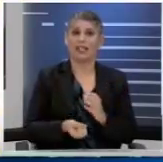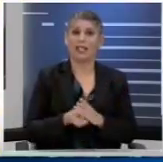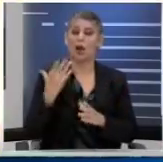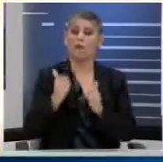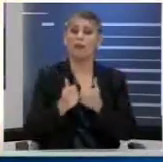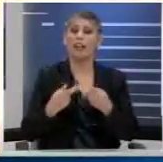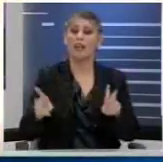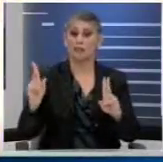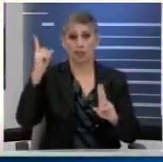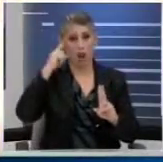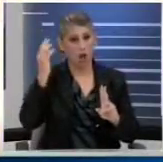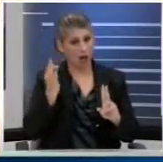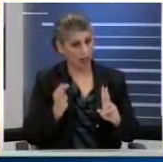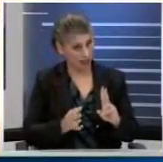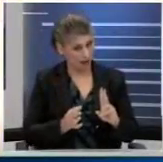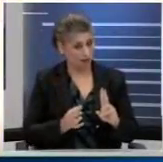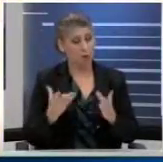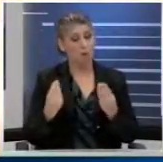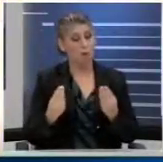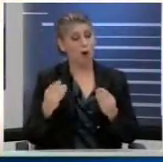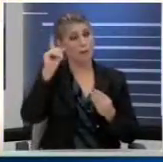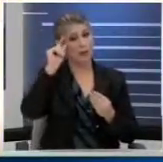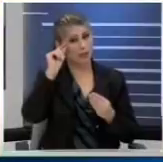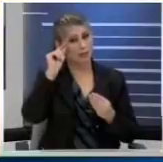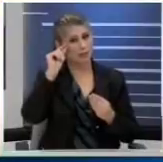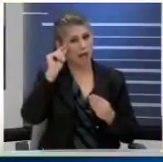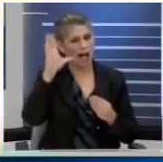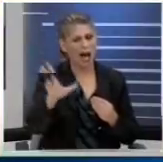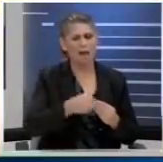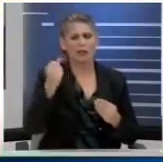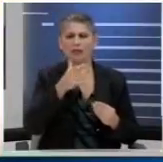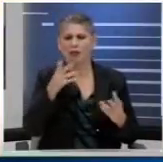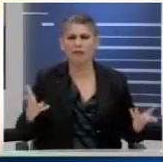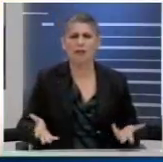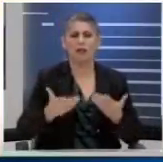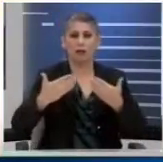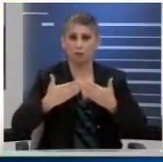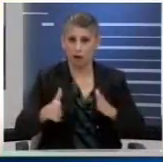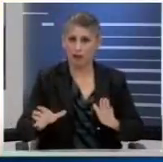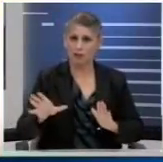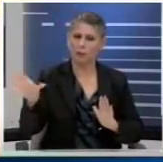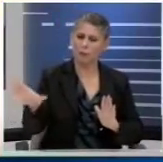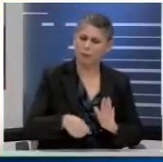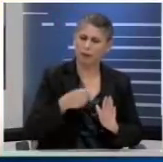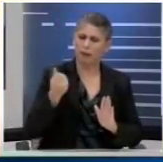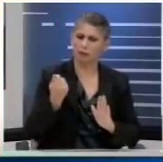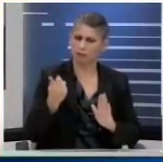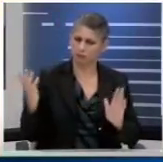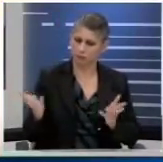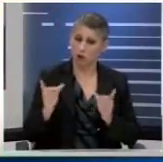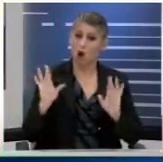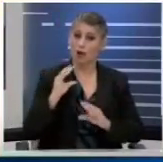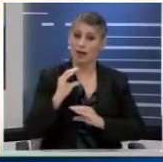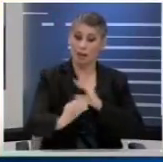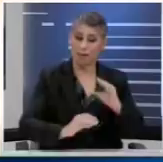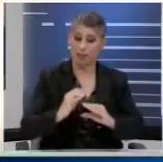νεοφιλελεύθερης λογικής. Έχουμε δει πολλά ιδρύματα τέτοια της αρπαχτής, τα οποία άνοιξαν, πήραν ό,τι ήταν να πάρουν, χωρίς να επενδύσουν